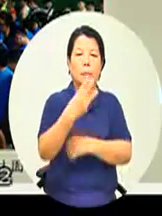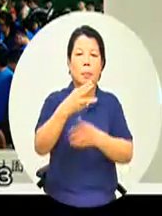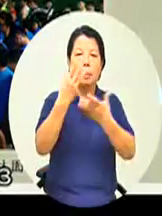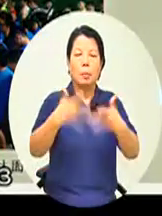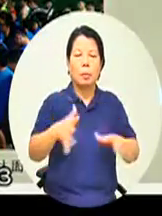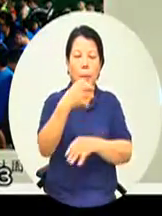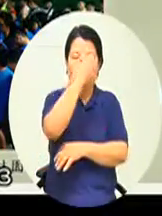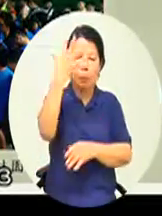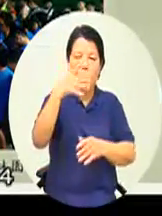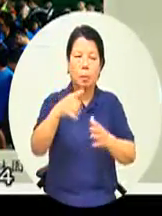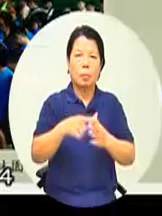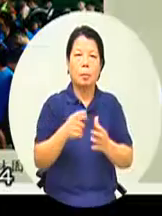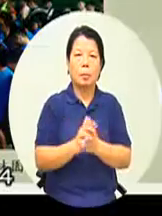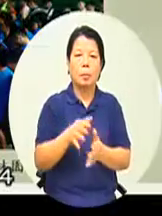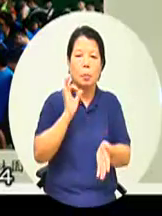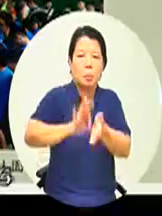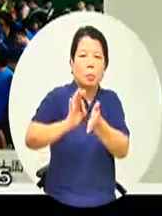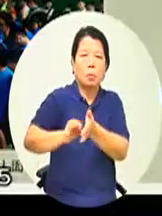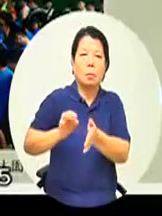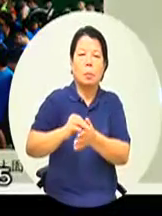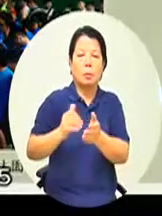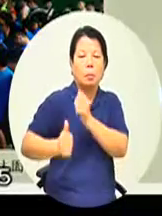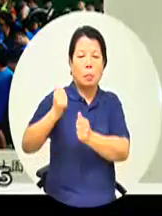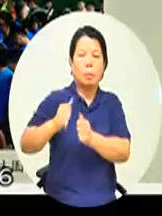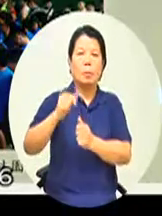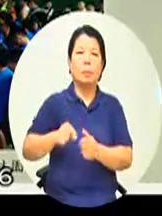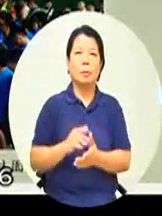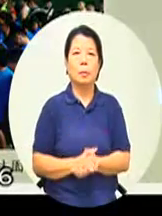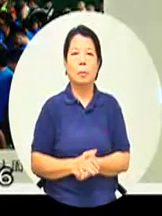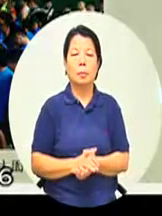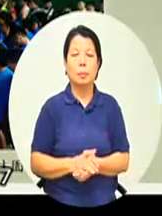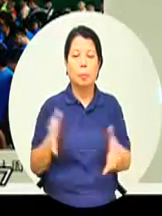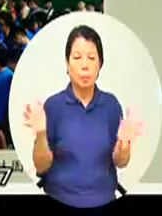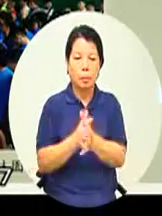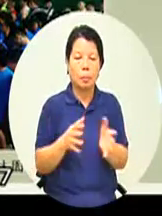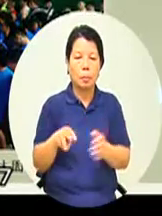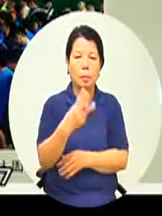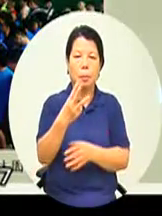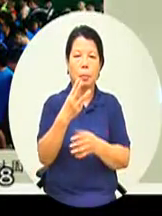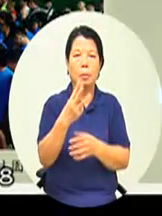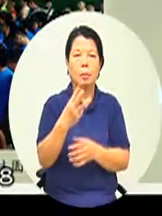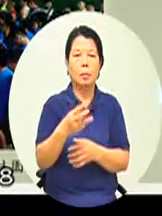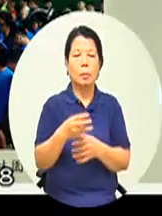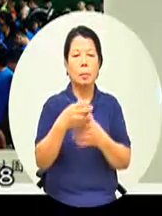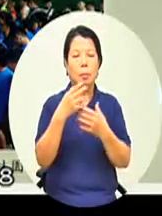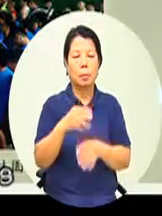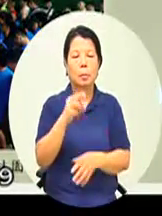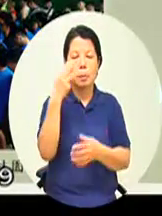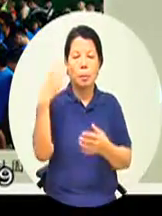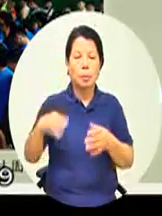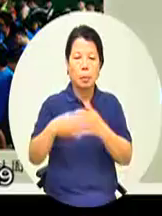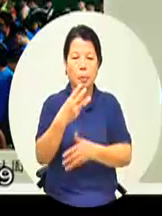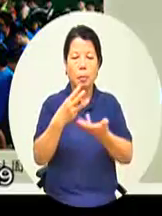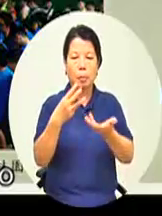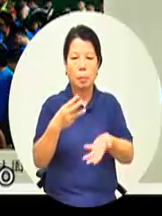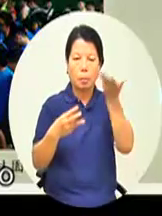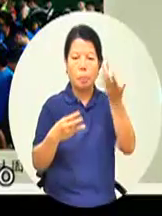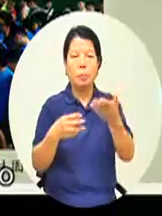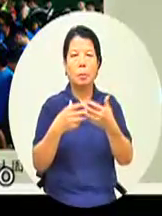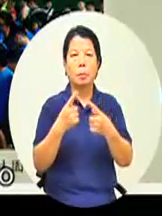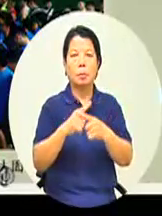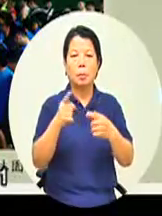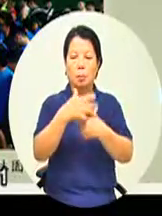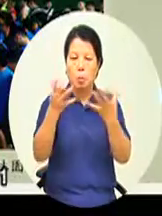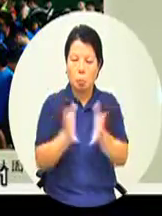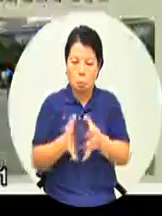咱的3-3斗牛赛啦，全场的篮球赛总共有300多位，真正咱拍敢那集中伫林门的就遐济